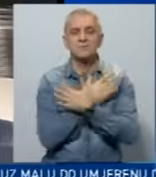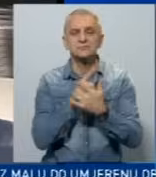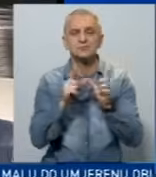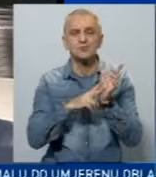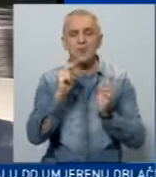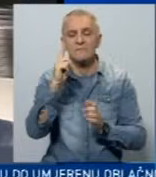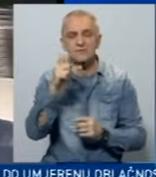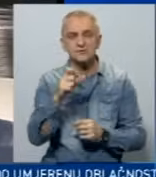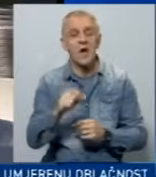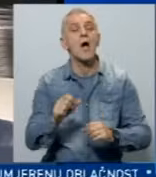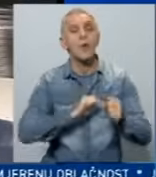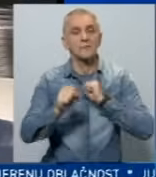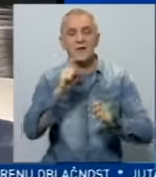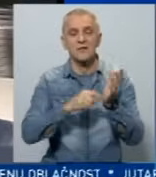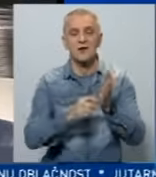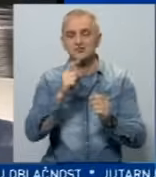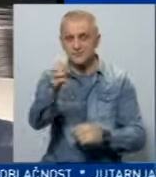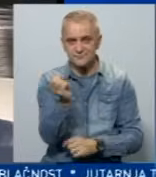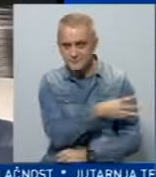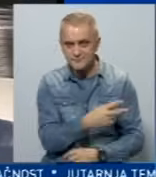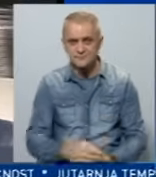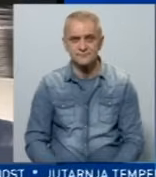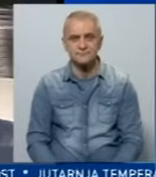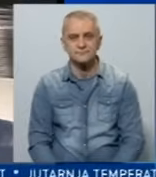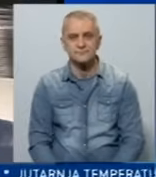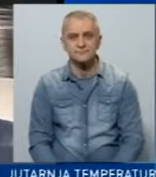je tražila njeno izuzeće.